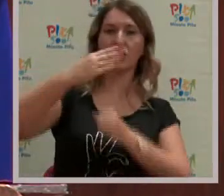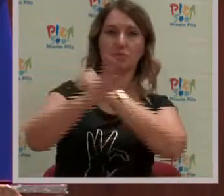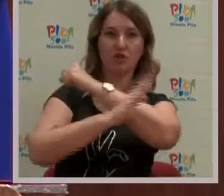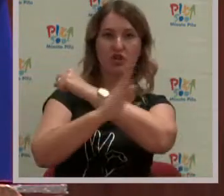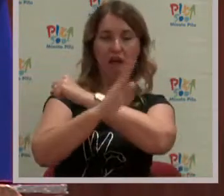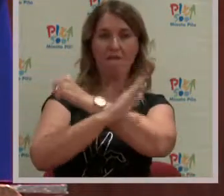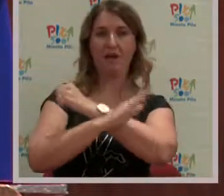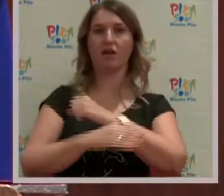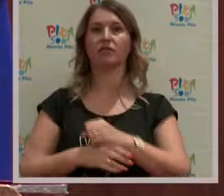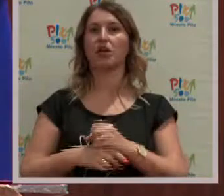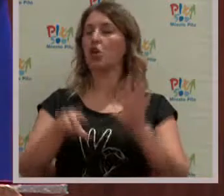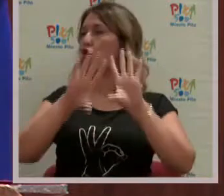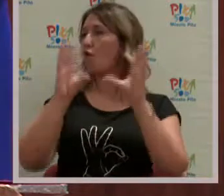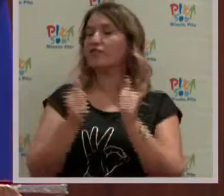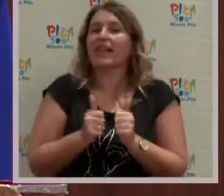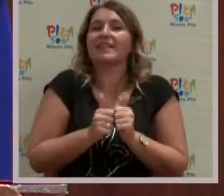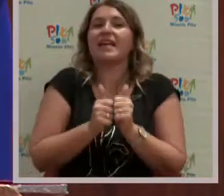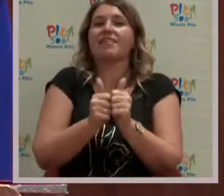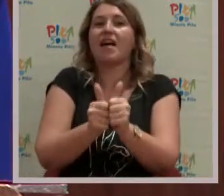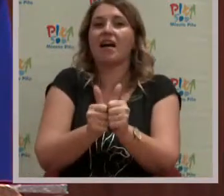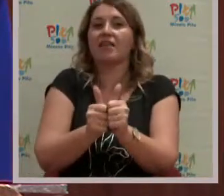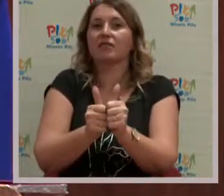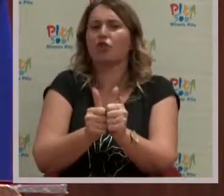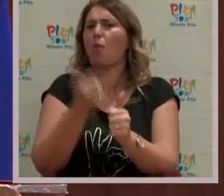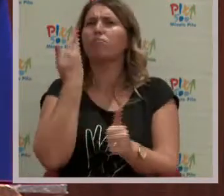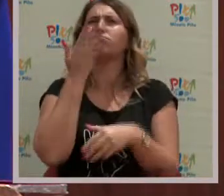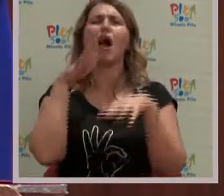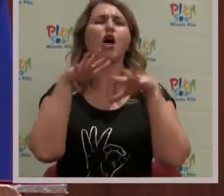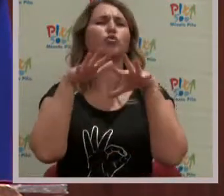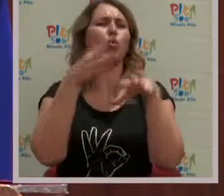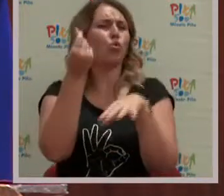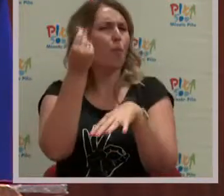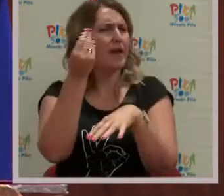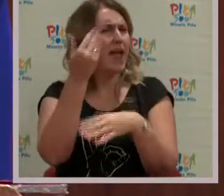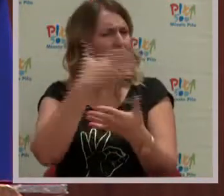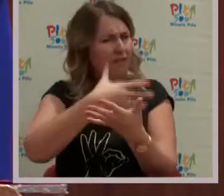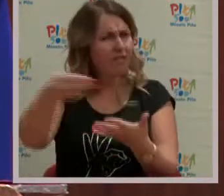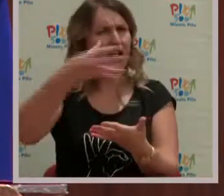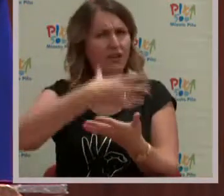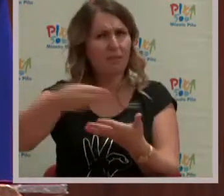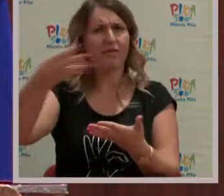To są zadania, które są raczej w setkach tysięcy do policzenia niż